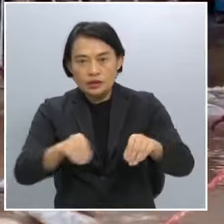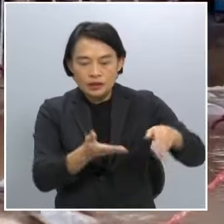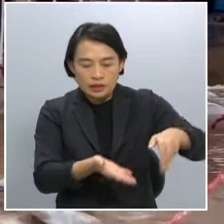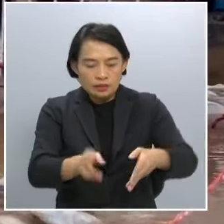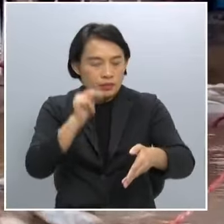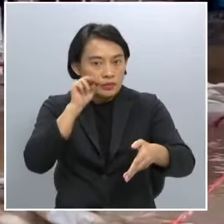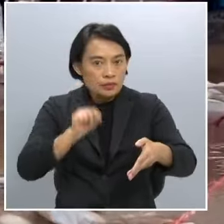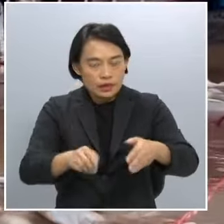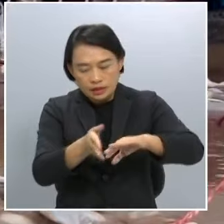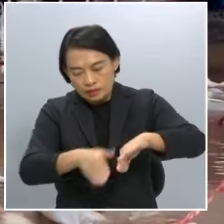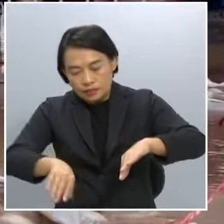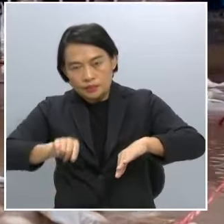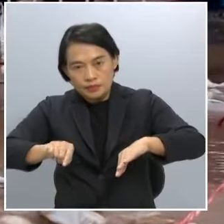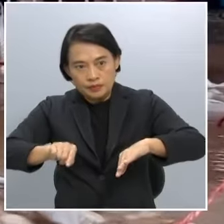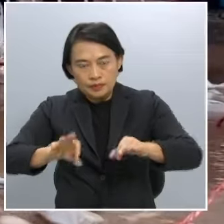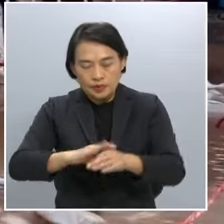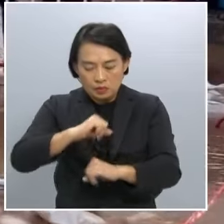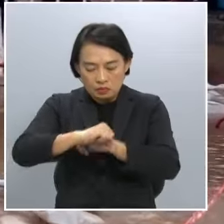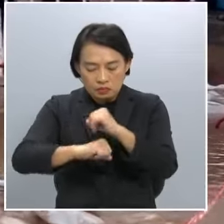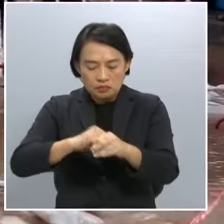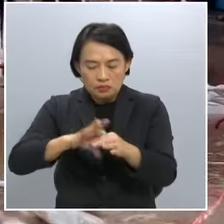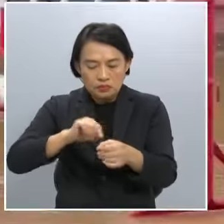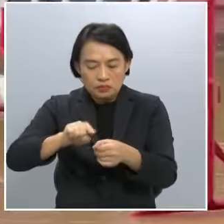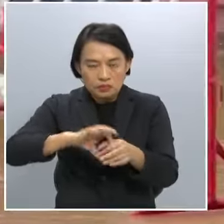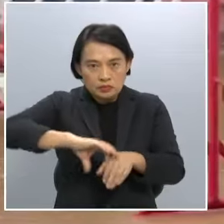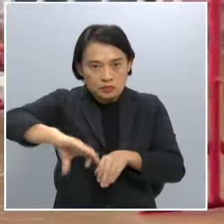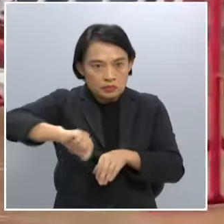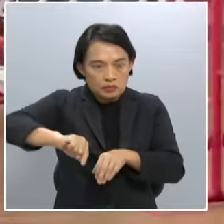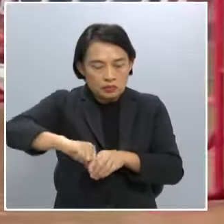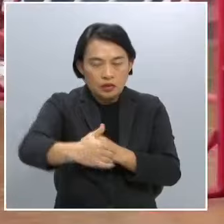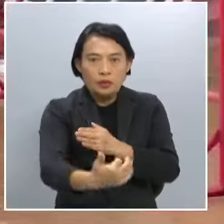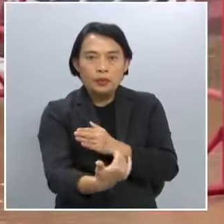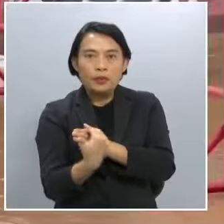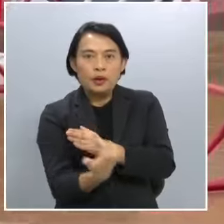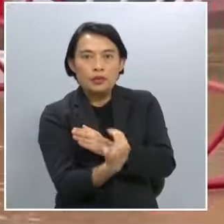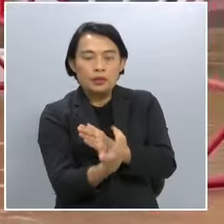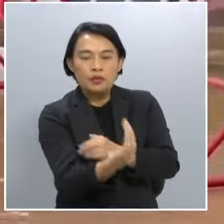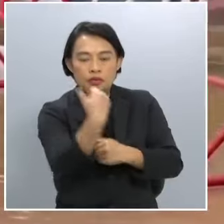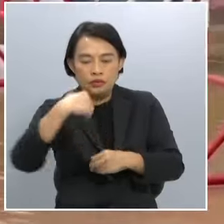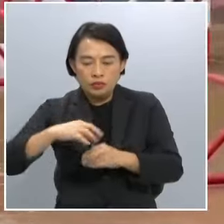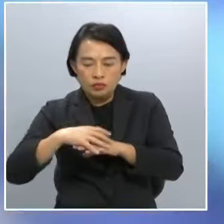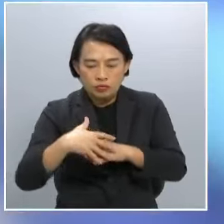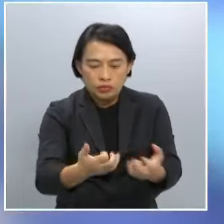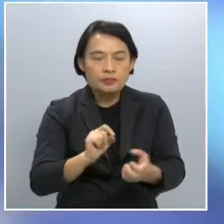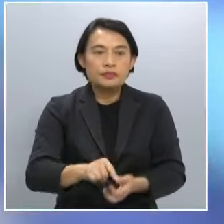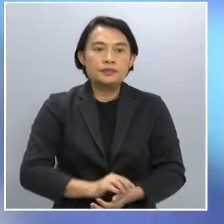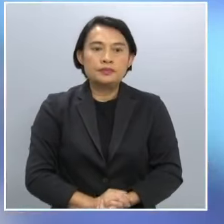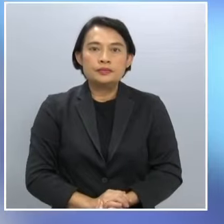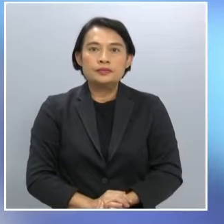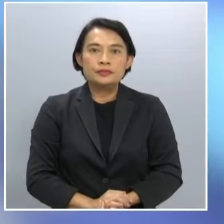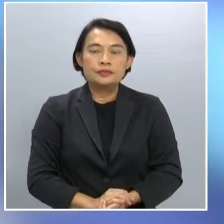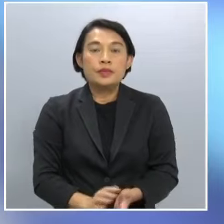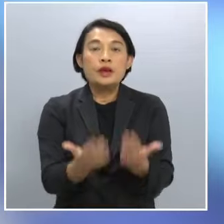แล้วจุดนี้ครับเป็นจุดที่แนวกั้นกระสอบทรายเนี่ยถูกน้ำโขงเนี่ยนะครับซัดนะฮะทำให้กำแพงกระสอบเนี่ยพังล่าสุดต